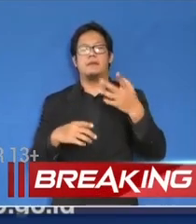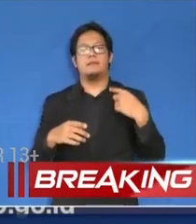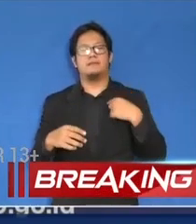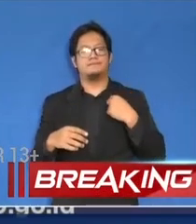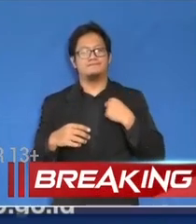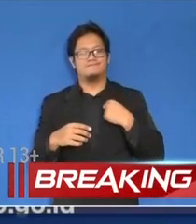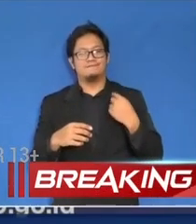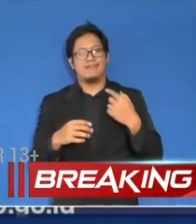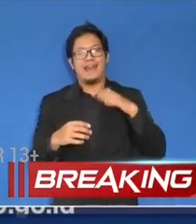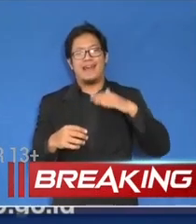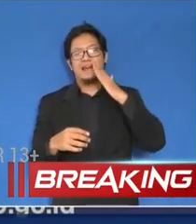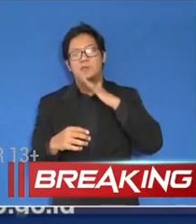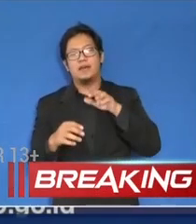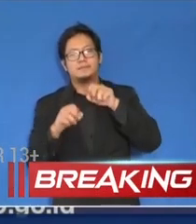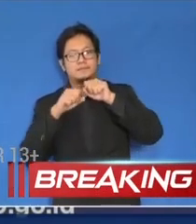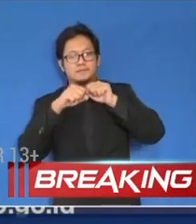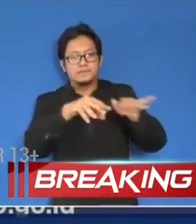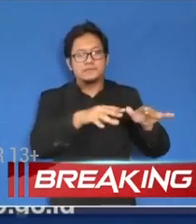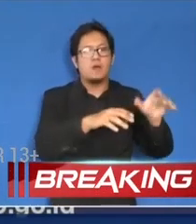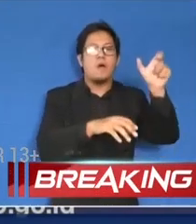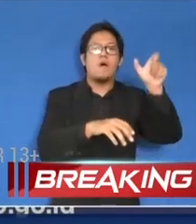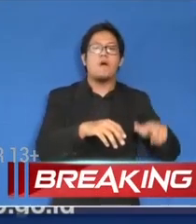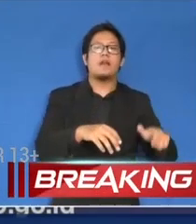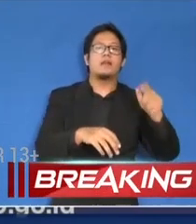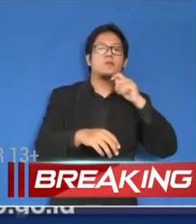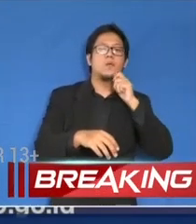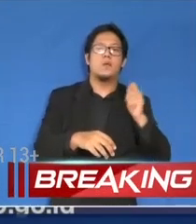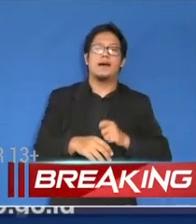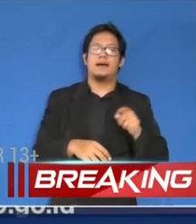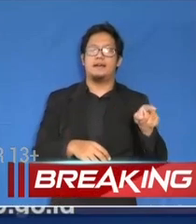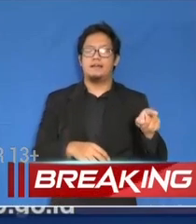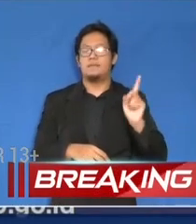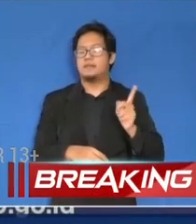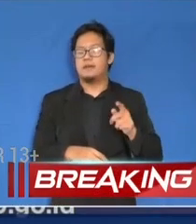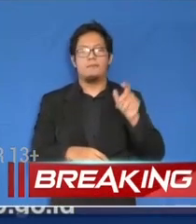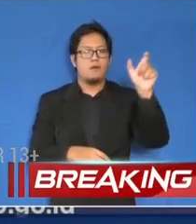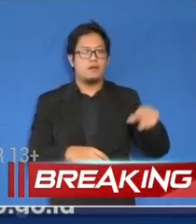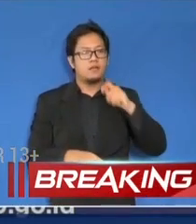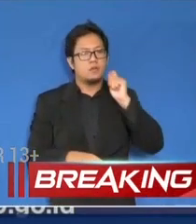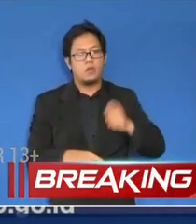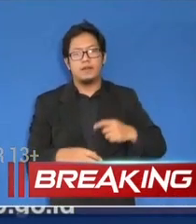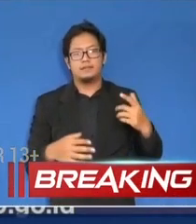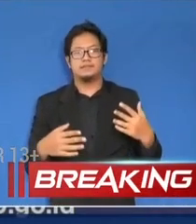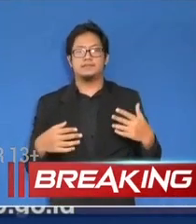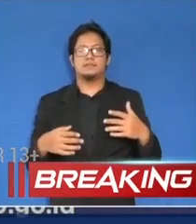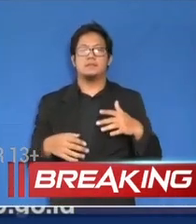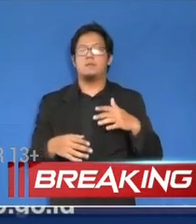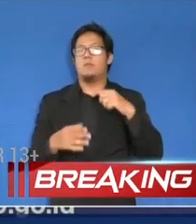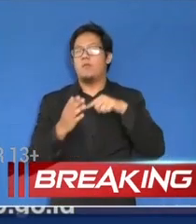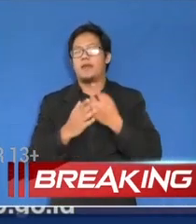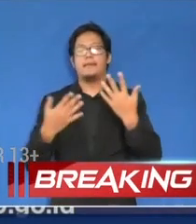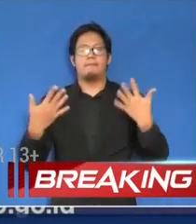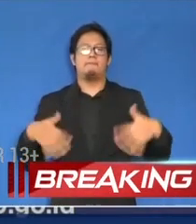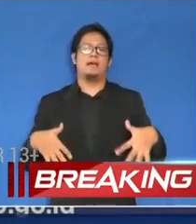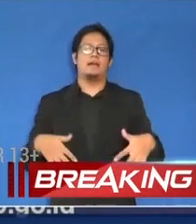tapi nyetor penyakit oleh-oleh untuk orang tua. Orang tua itu daya tahan tubuhnya lemah. Jadi saya